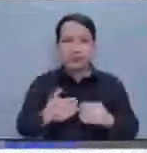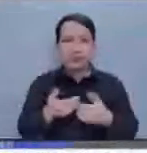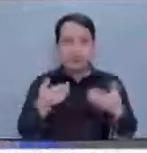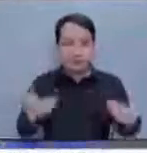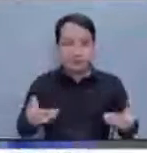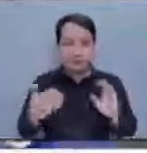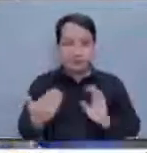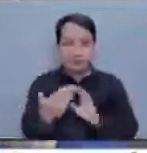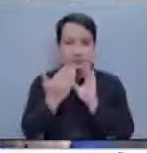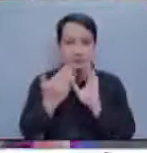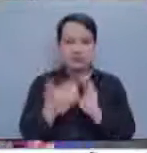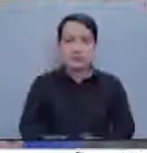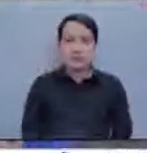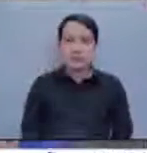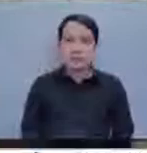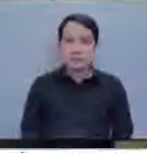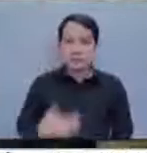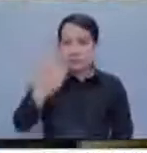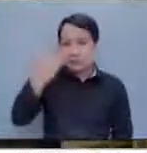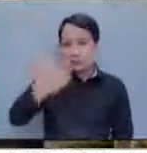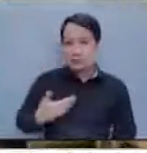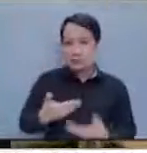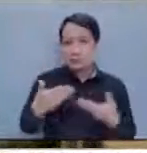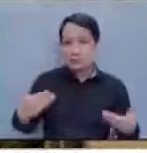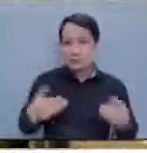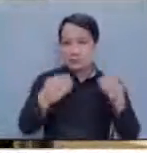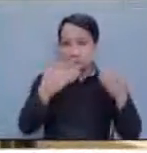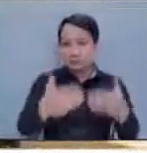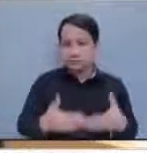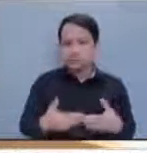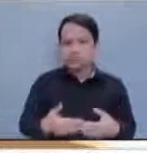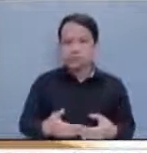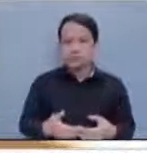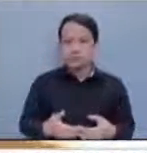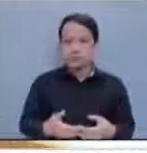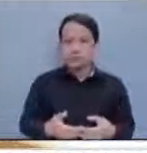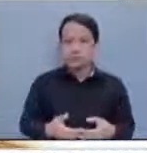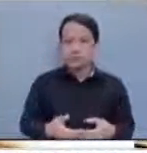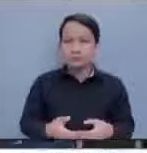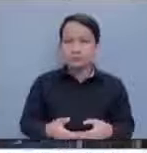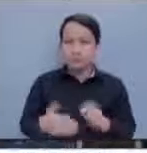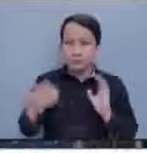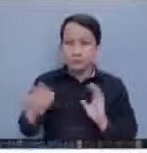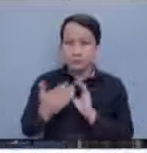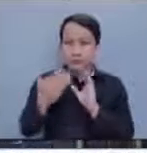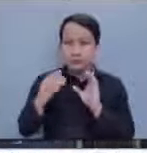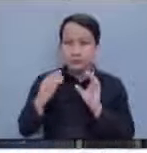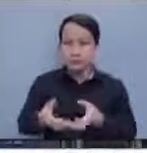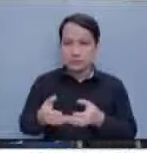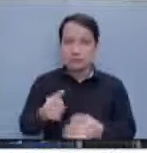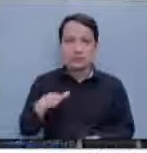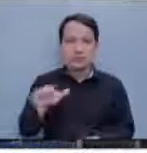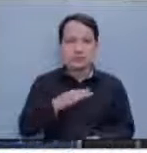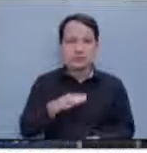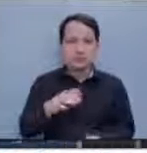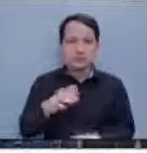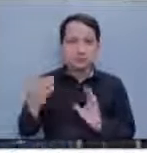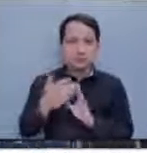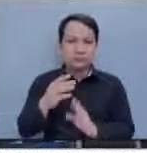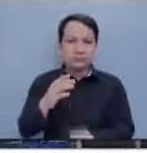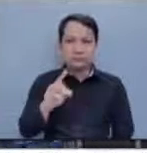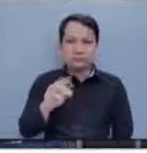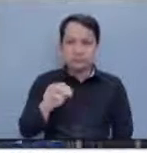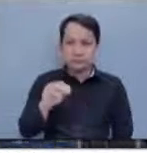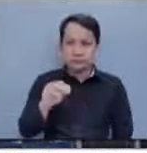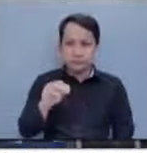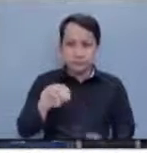kabila naman ng hating opinyon ng mga magulang sa progressive expansion ng face-to-face classes, nanindigan ng Department of Education